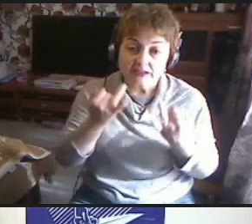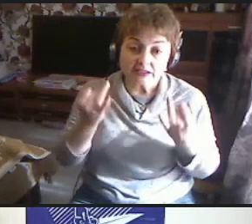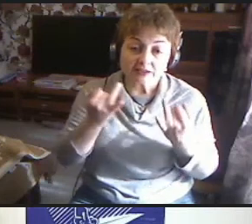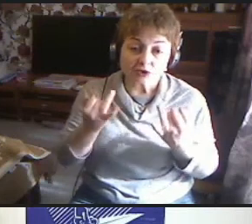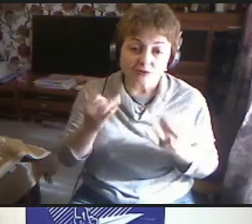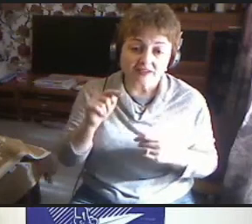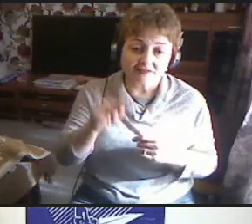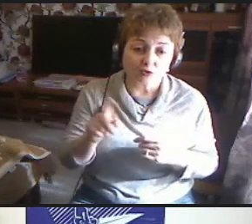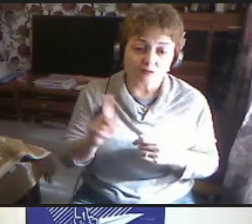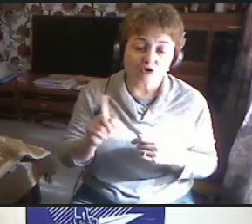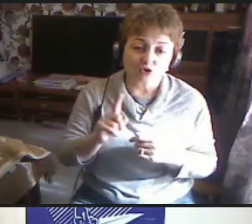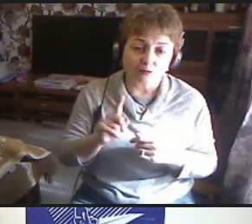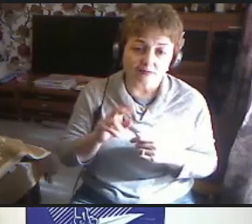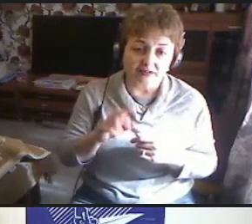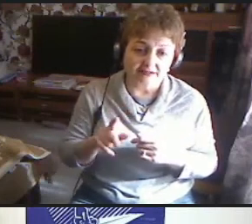заинтересована в том, чтобы